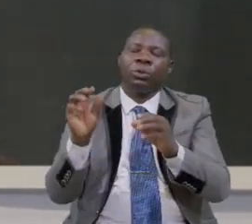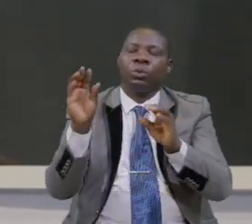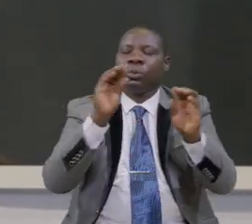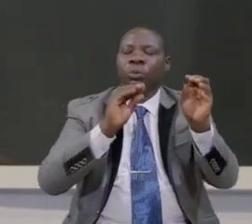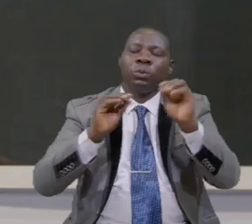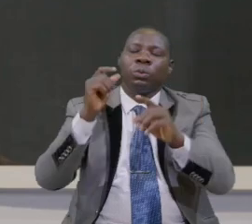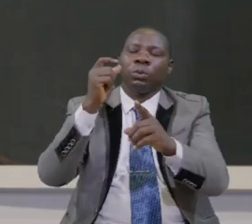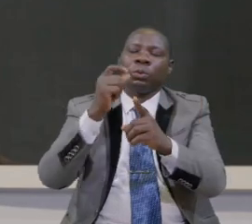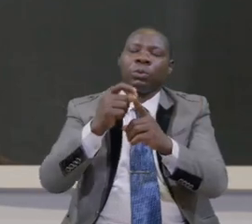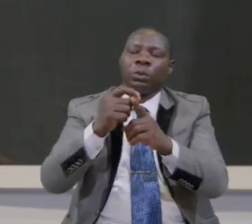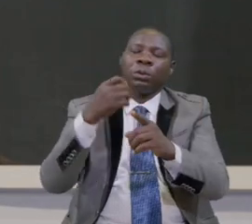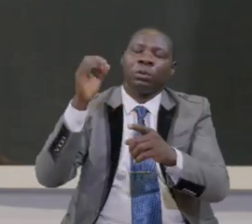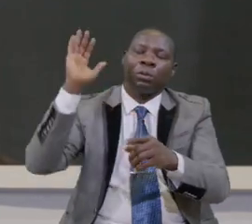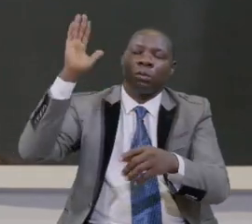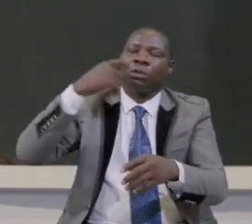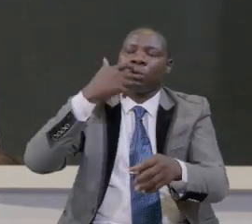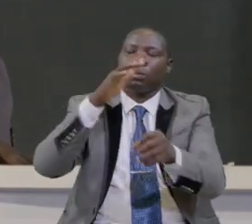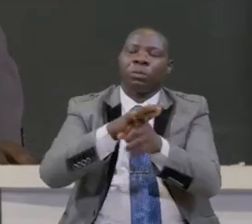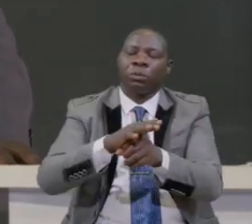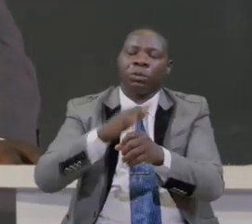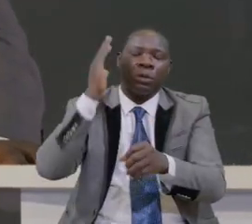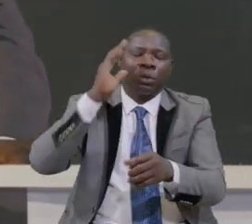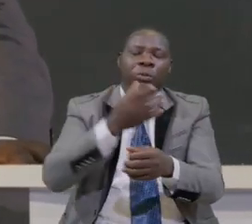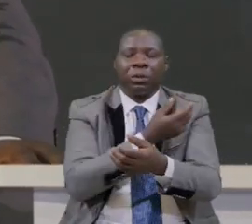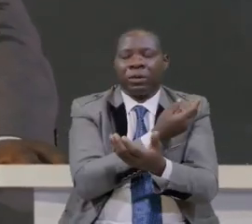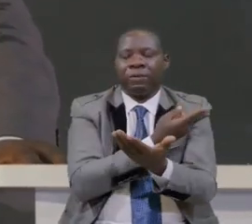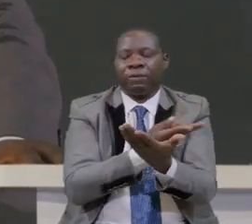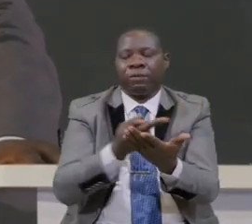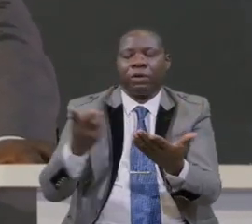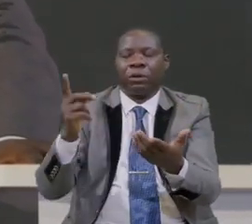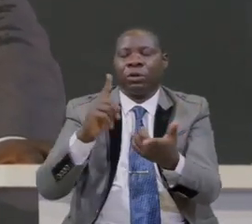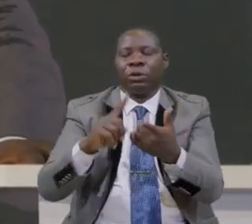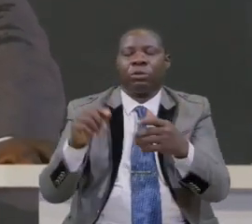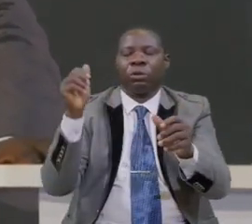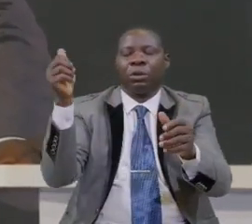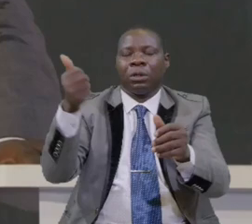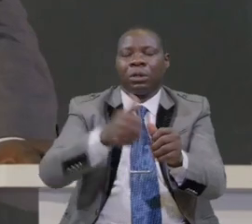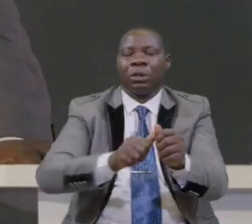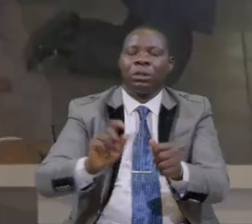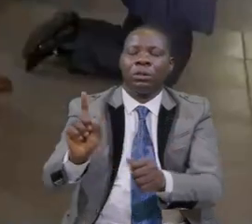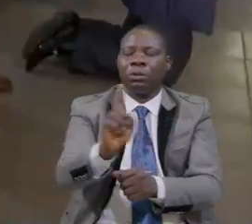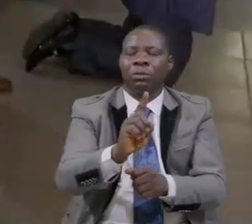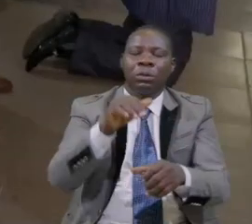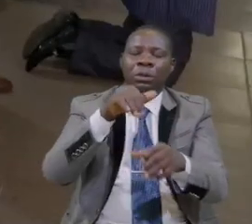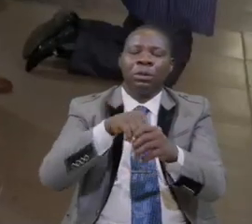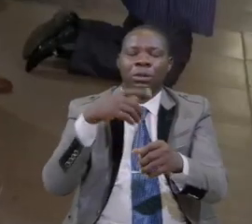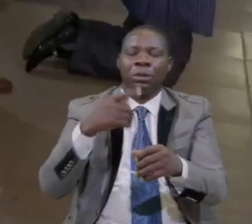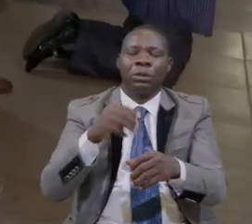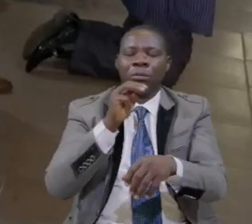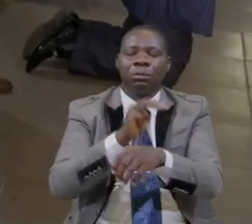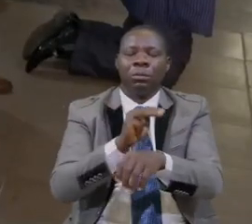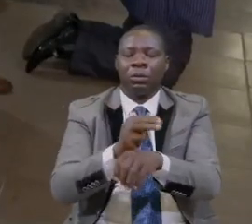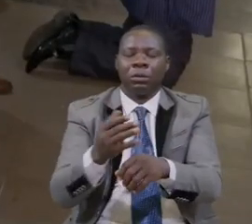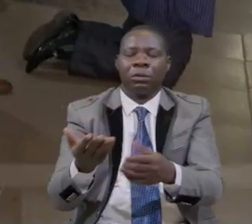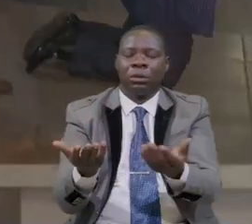Aucune parole de tes promesses ne tombe à terre et ne faillira à personne dans le